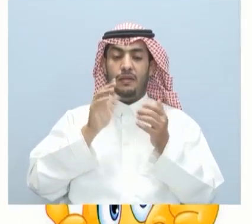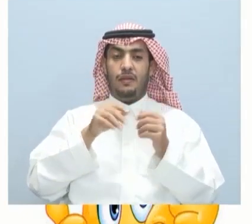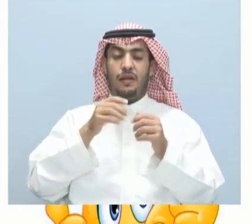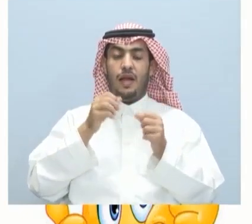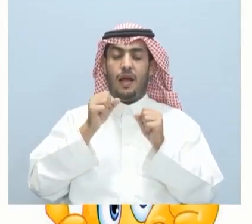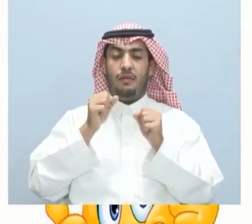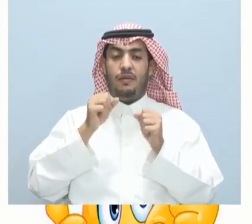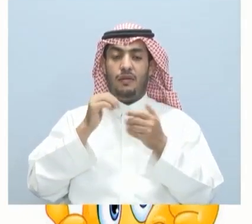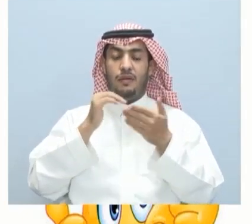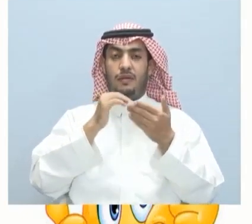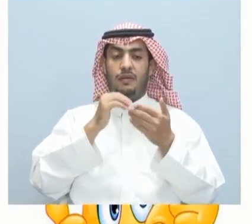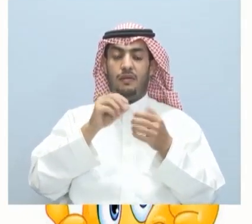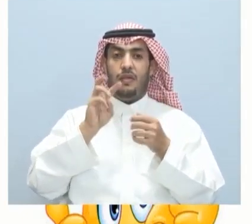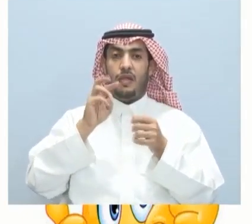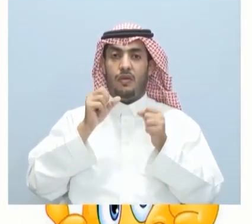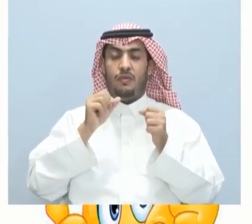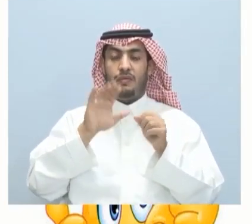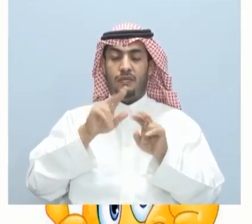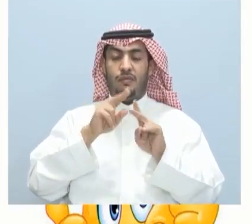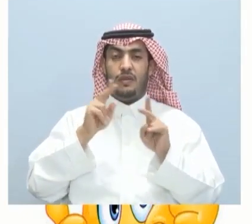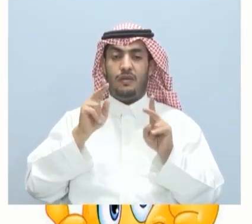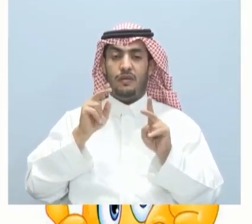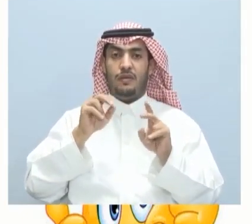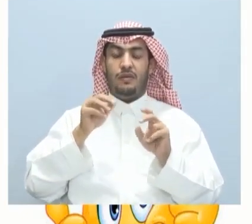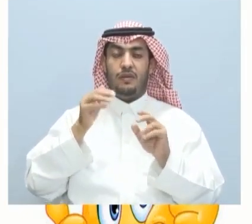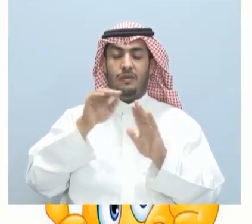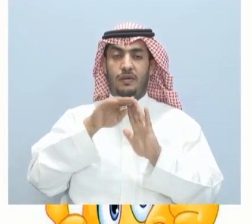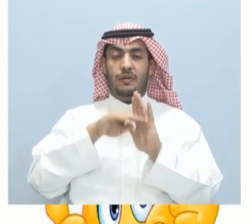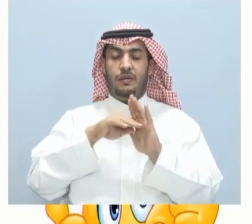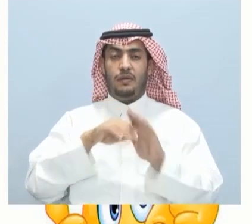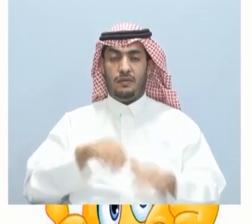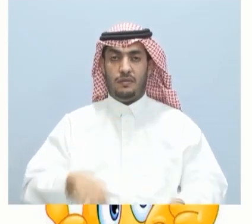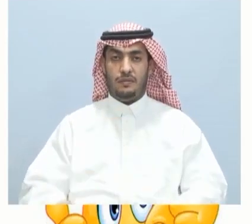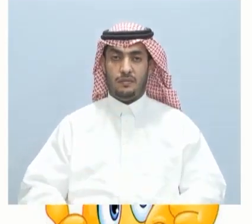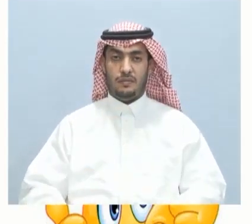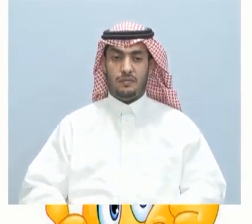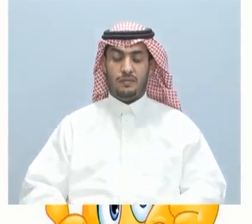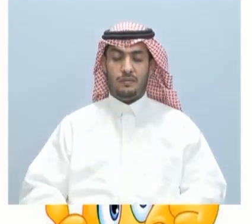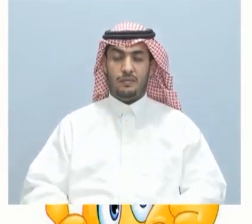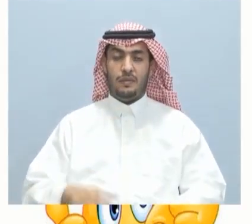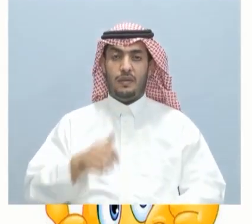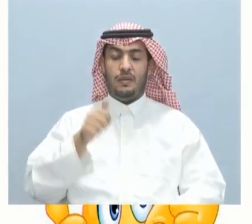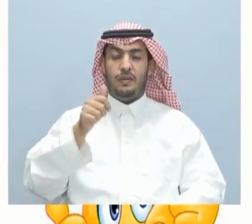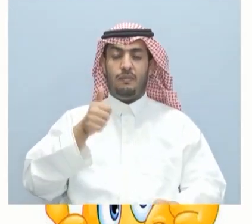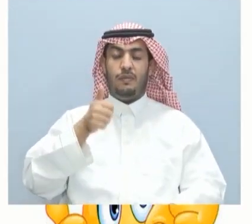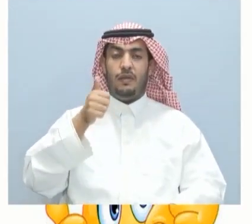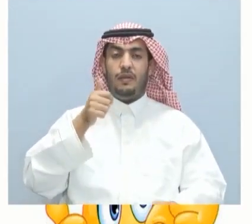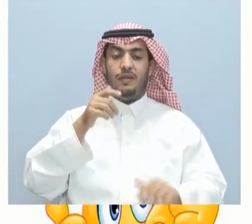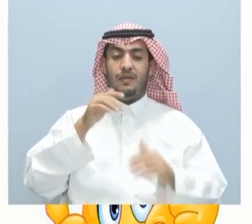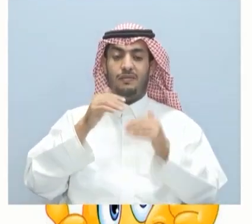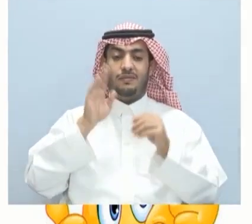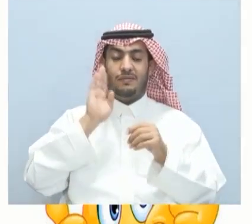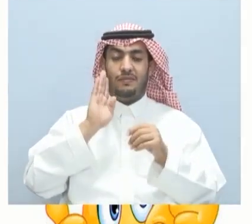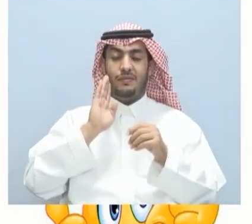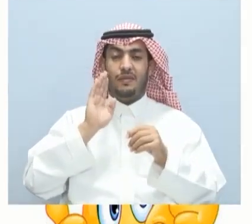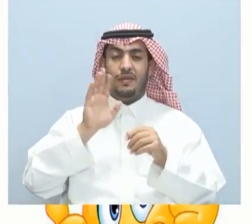عزمين طيب عندك ثلاث قوى ثلاث عزوم عندك اربع قوى اربع عزوم هذه القا خذها من الان فصاعدا